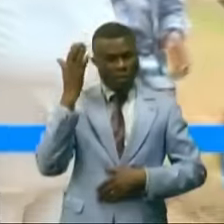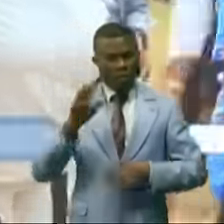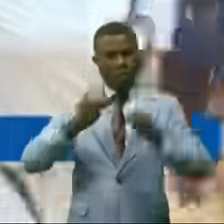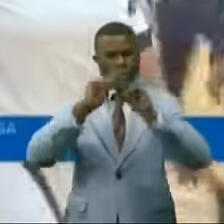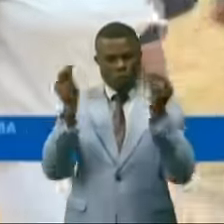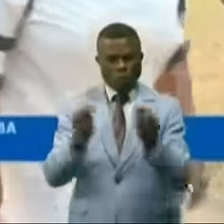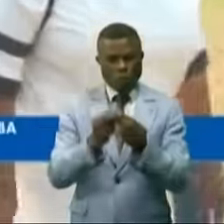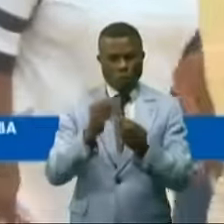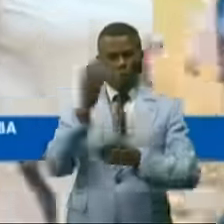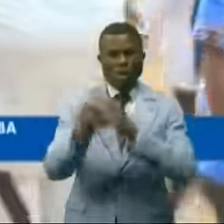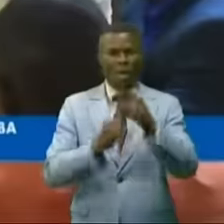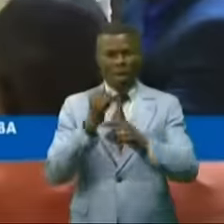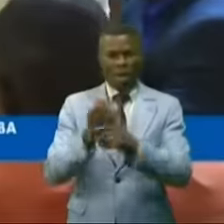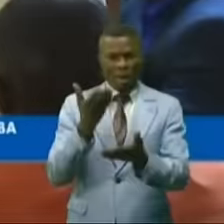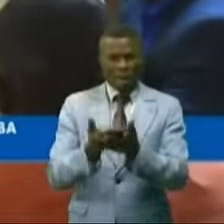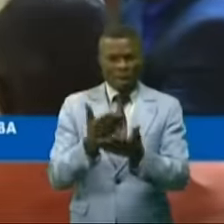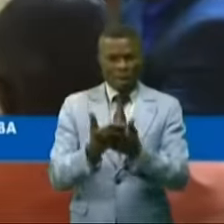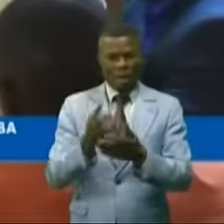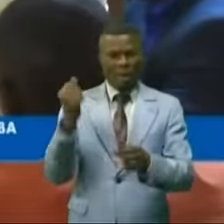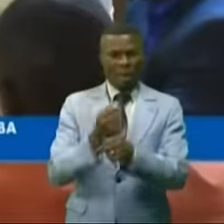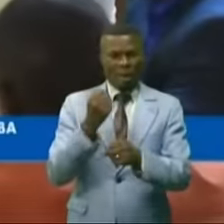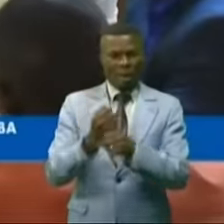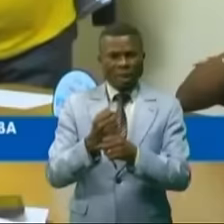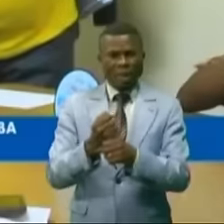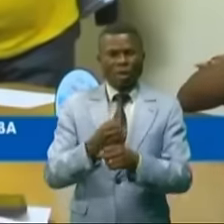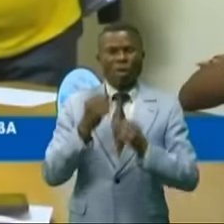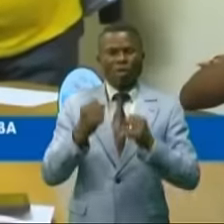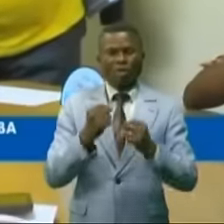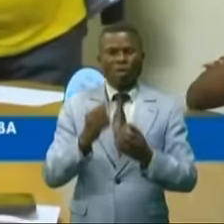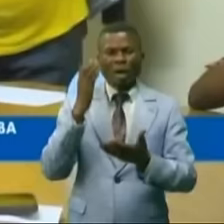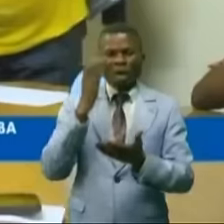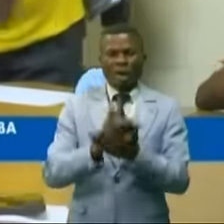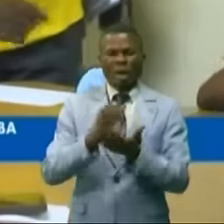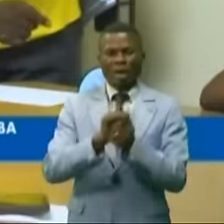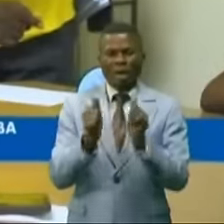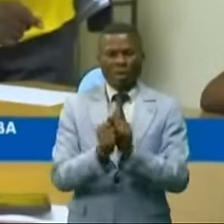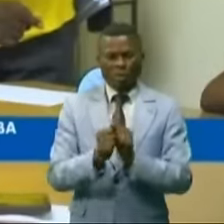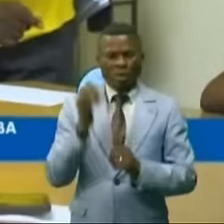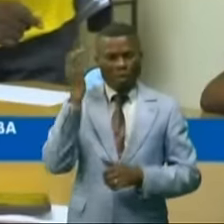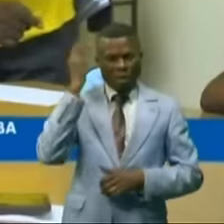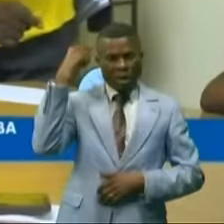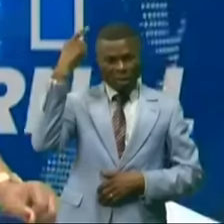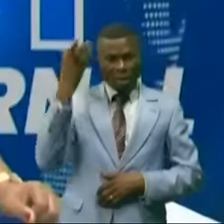Babel International s'emploie tant soit peu pour alléger les risques causés par la dépression.